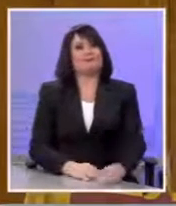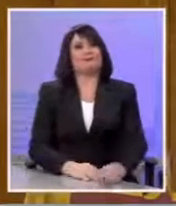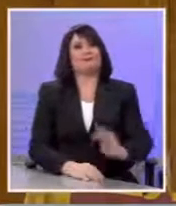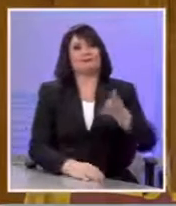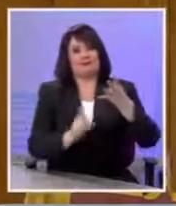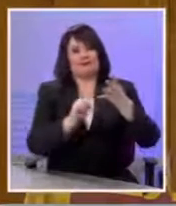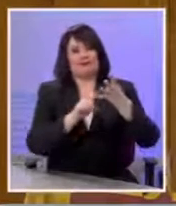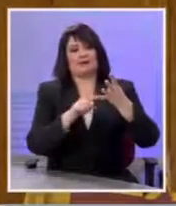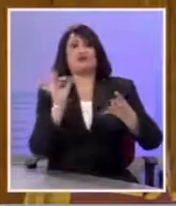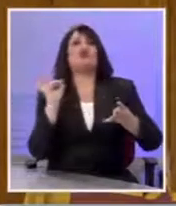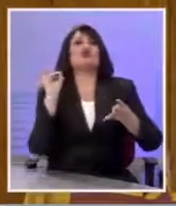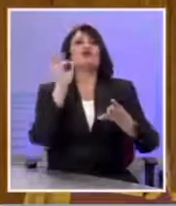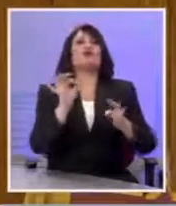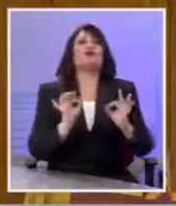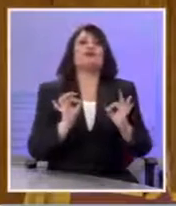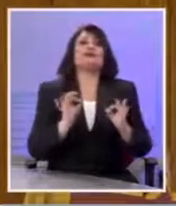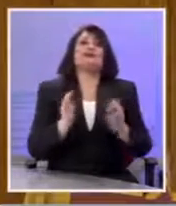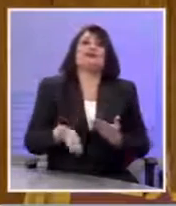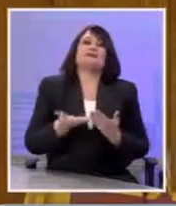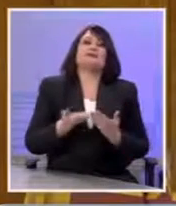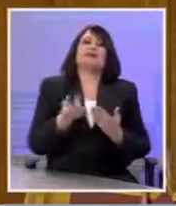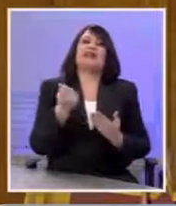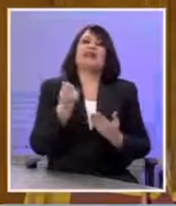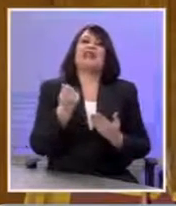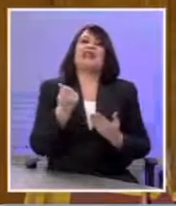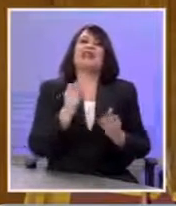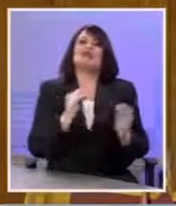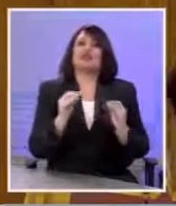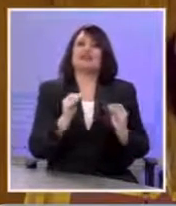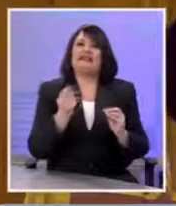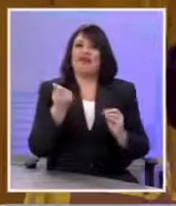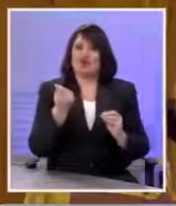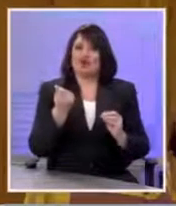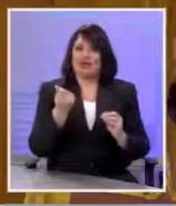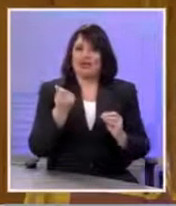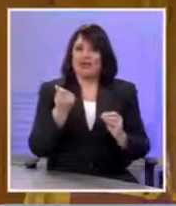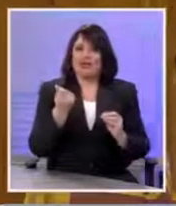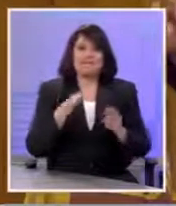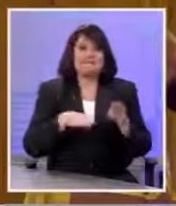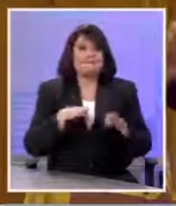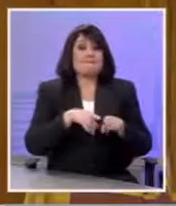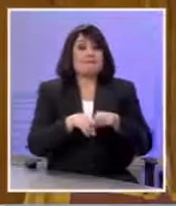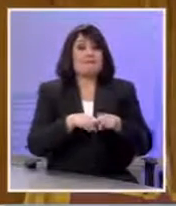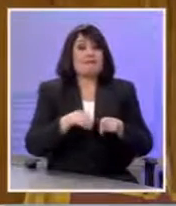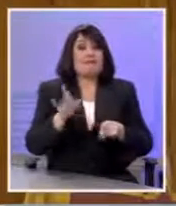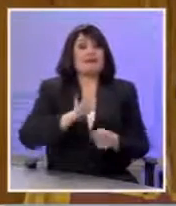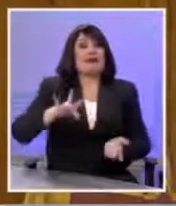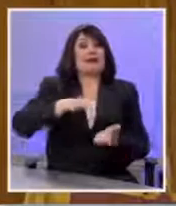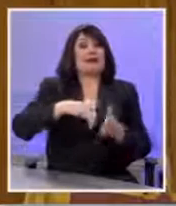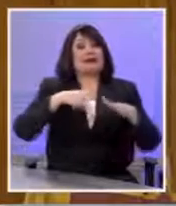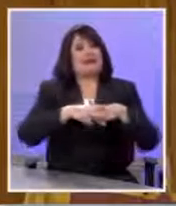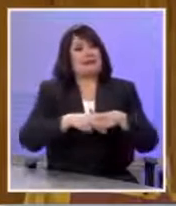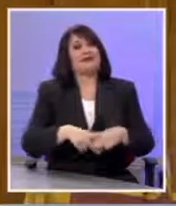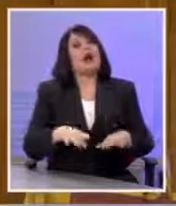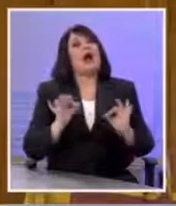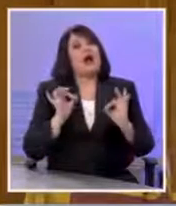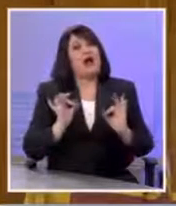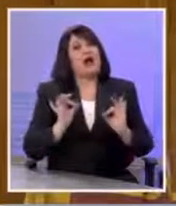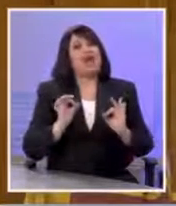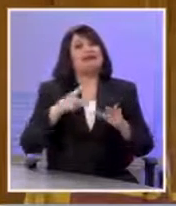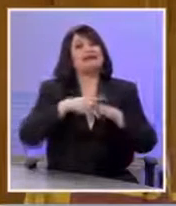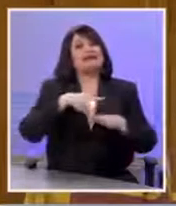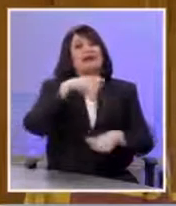Τέταρτος στόχος είναι φυσικά η ενίσχυση της ρευστότητας της οικονομίας, κάτι που εξαρτάται από την Ευρωπαϊκή Κεντρική Τράπεζα, αλλά εξαρτάται και από τις ίδιες